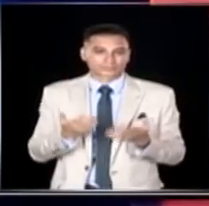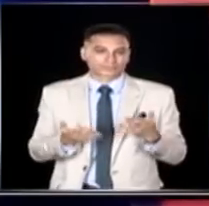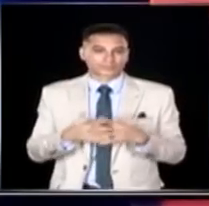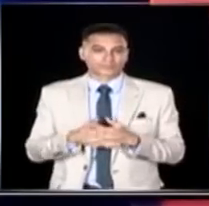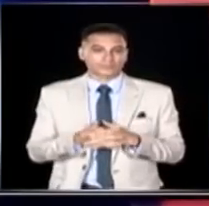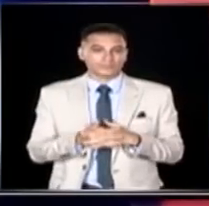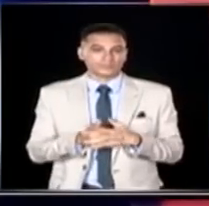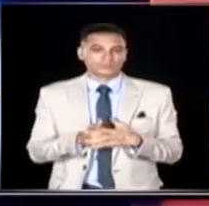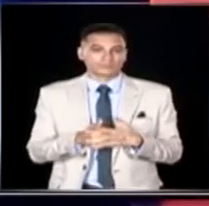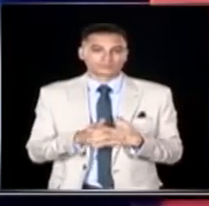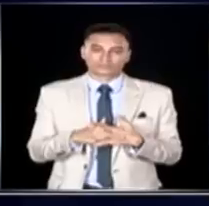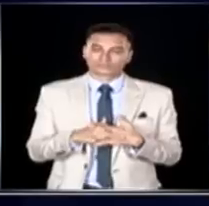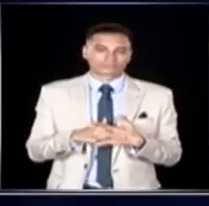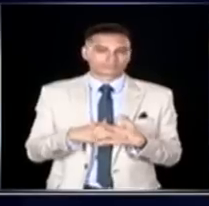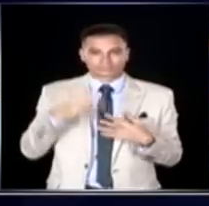مش موجودة الإجابة.